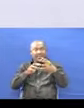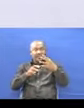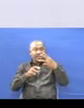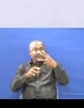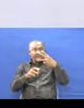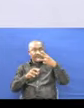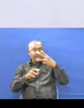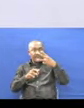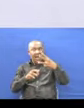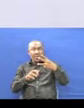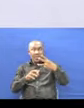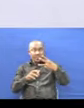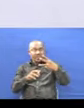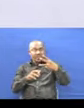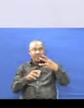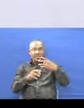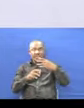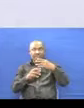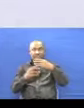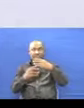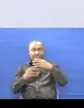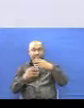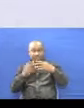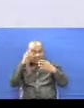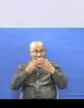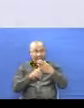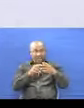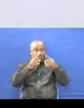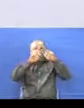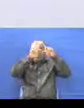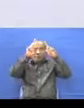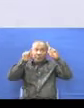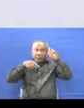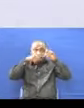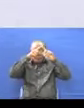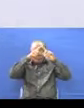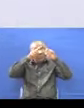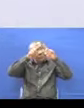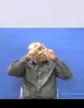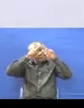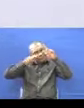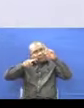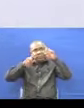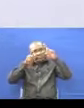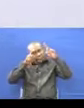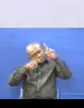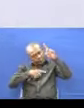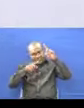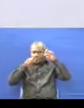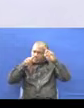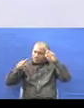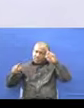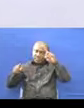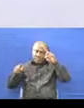hapa, ndio hii hapa. Alafu unafanyaje sasa? Umbo la pili utakalochola, duara hili hili, ila